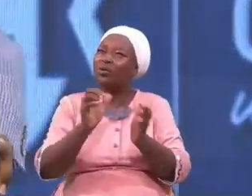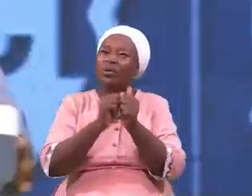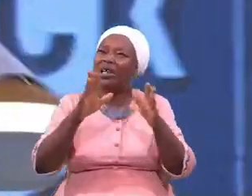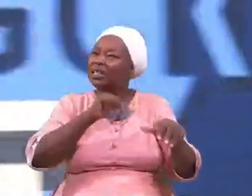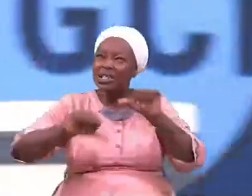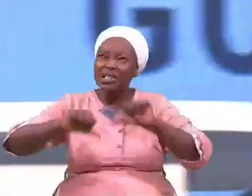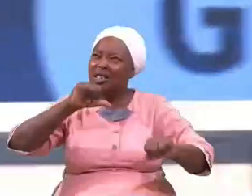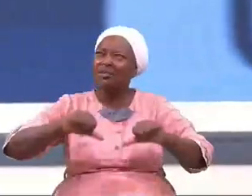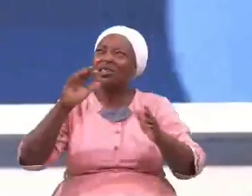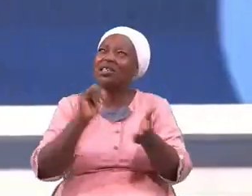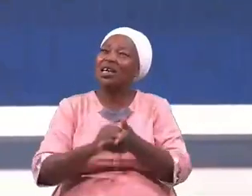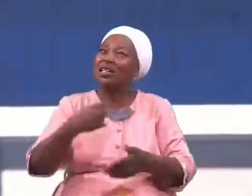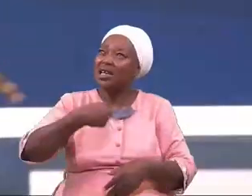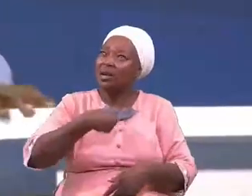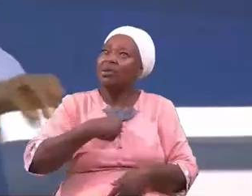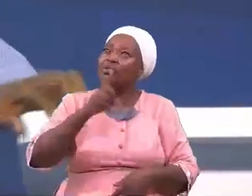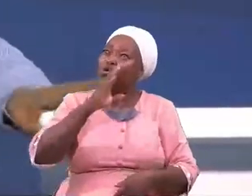Je veux savoir.